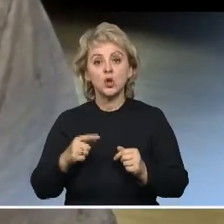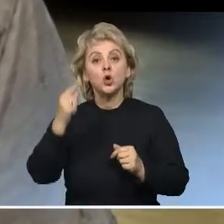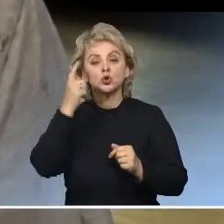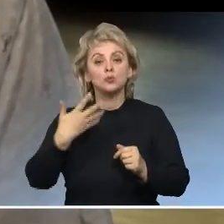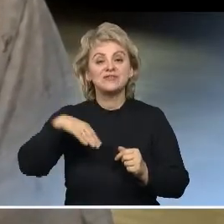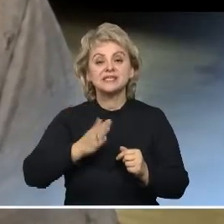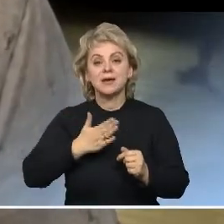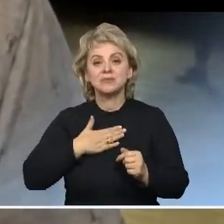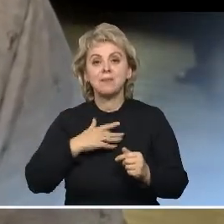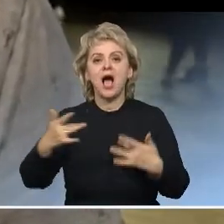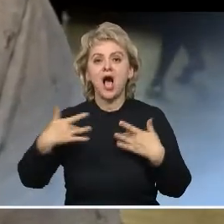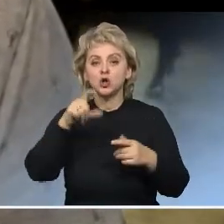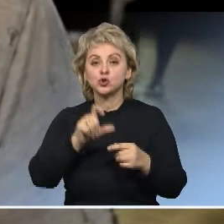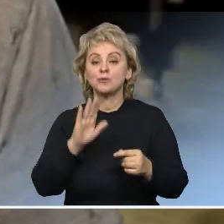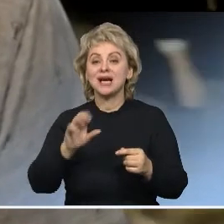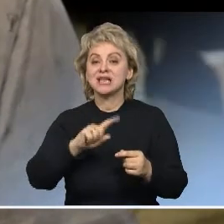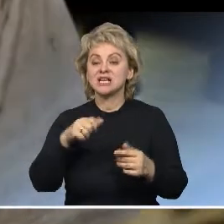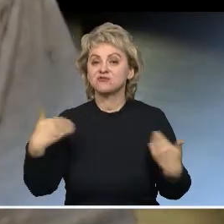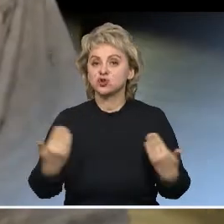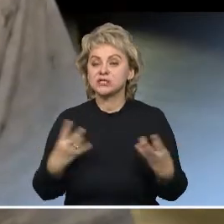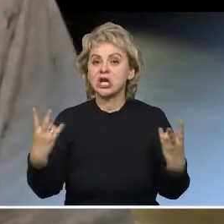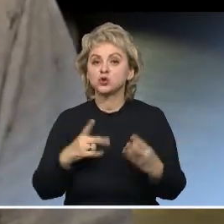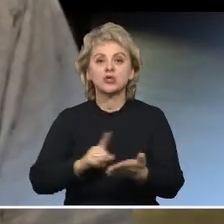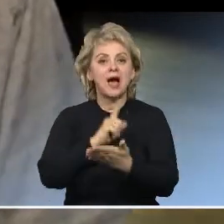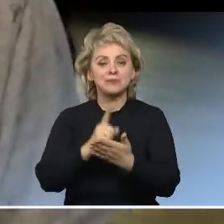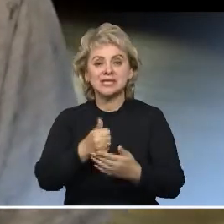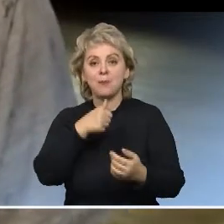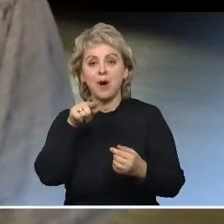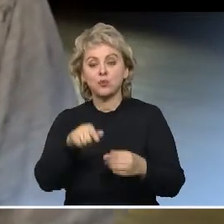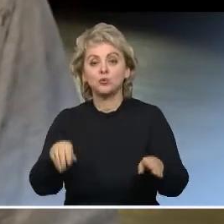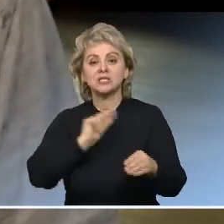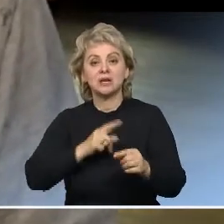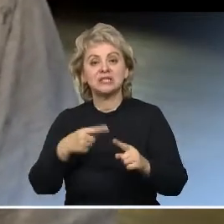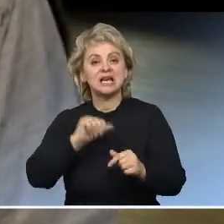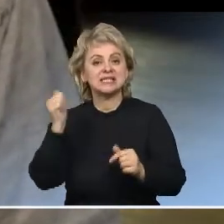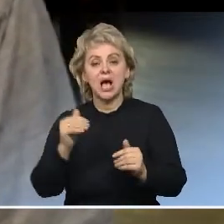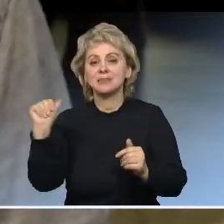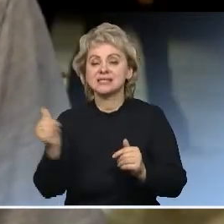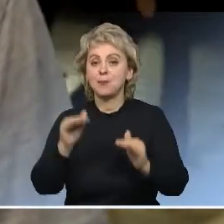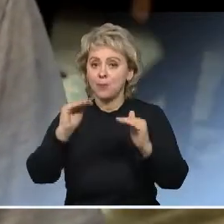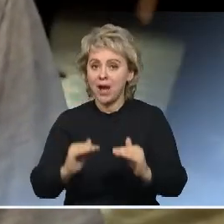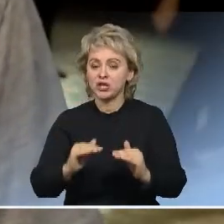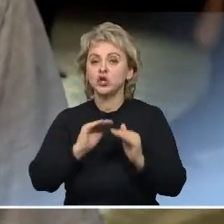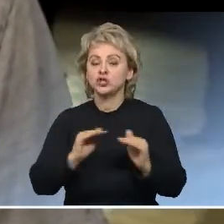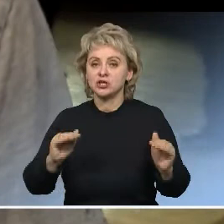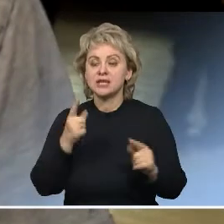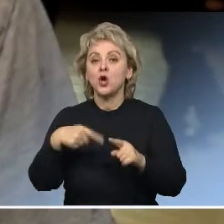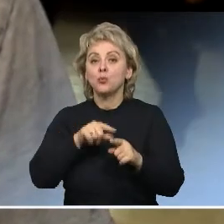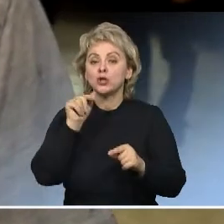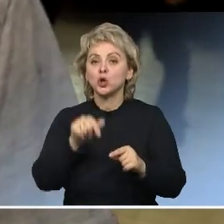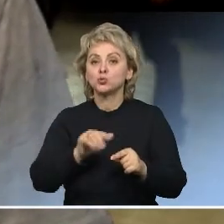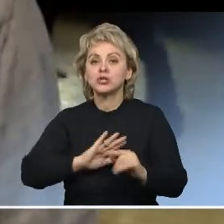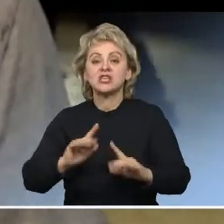Думаю, всем нам, актерам, хотя бы раз в жизни надо обязательно попробовать работать для самых-самых маленьких детей, потому что